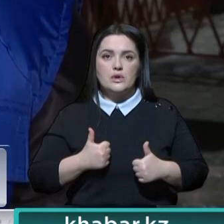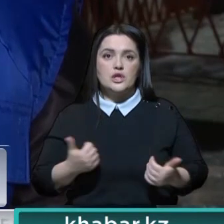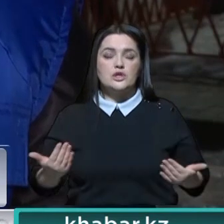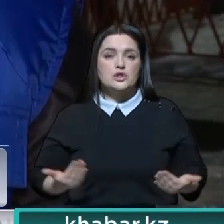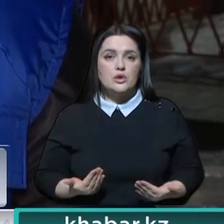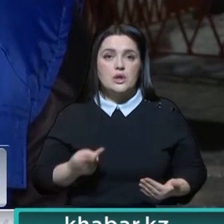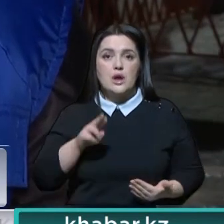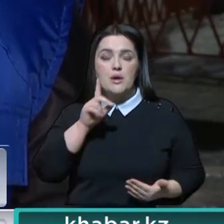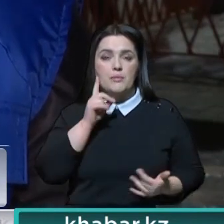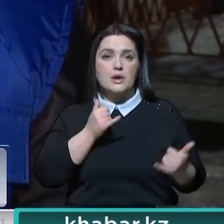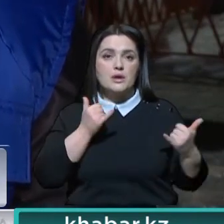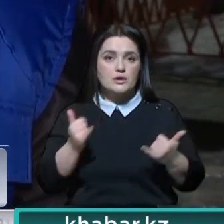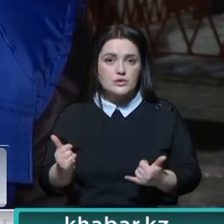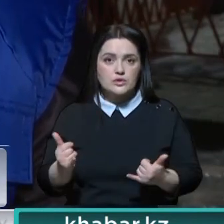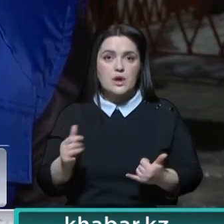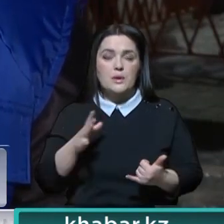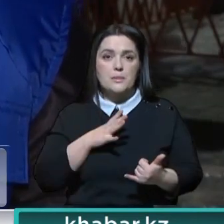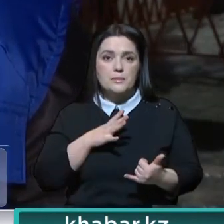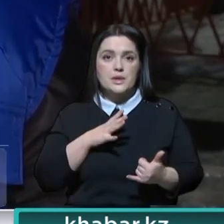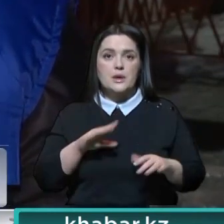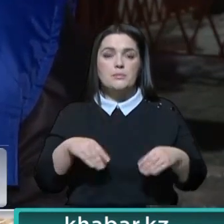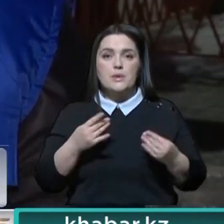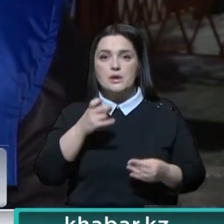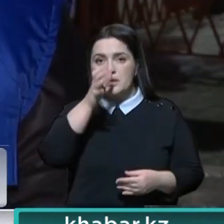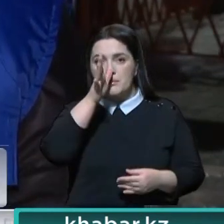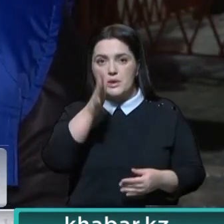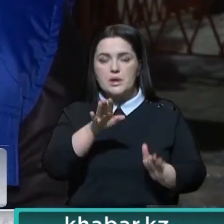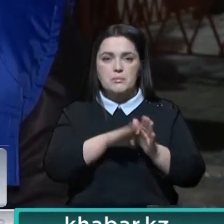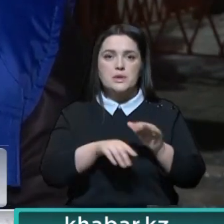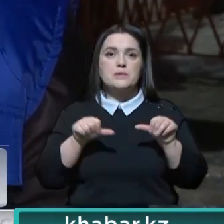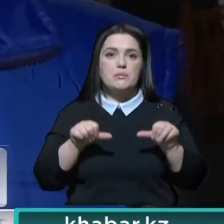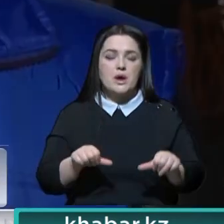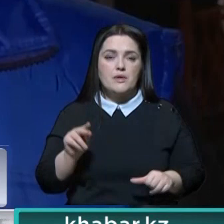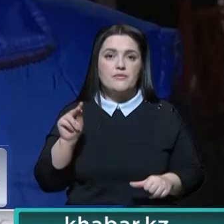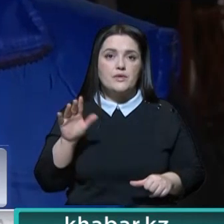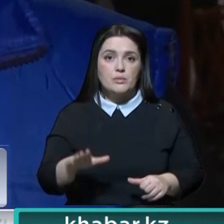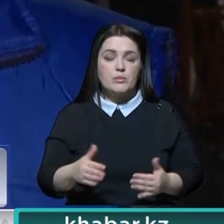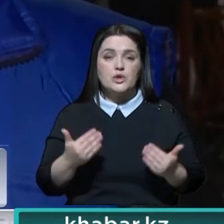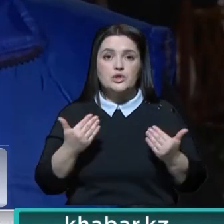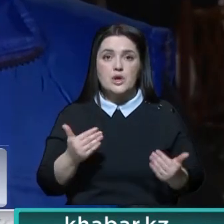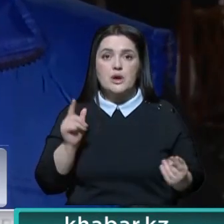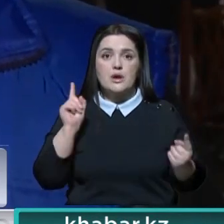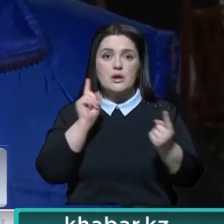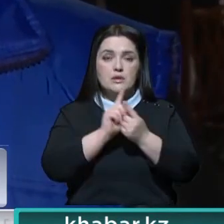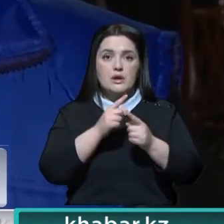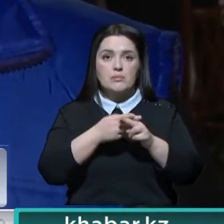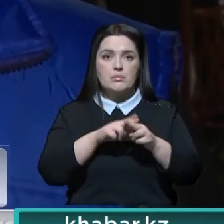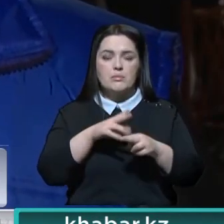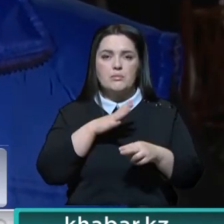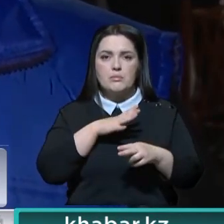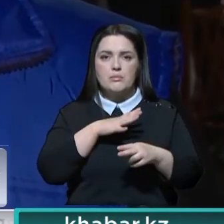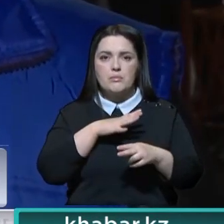для молодежи», которое было предоставлено на 5 лет без права выкупа. На сегодняшней встрече поднимались